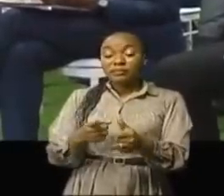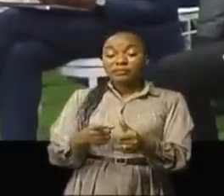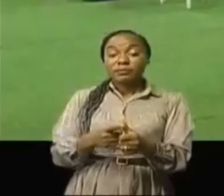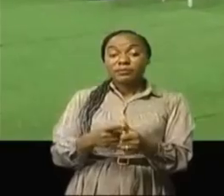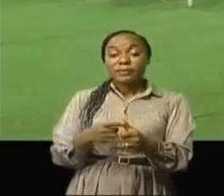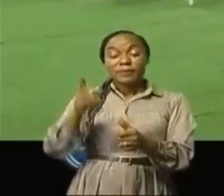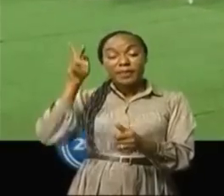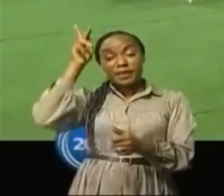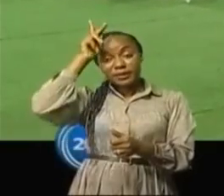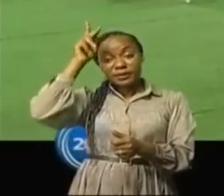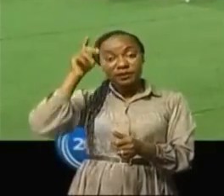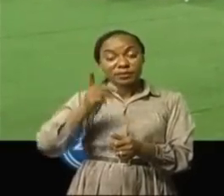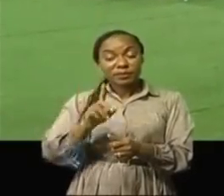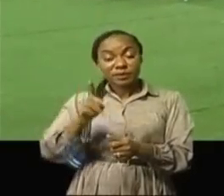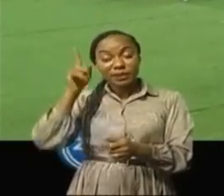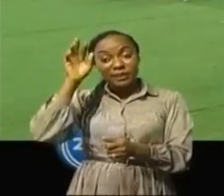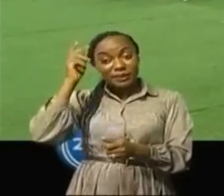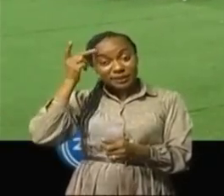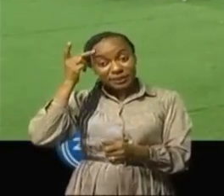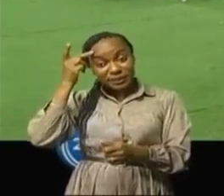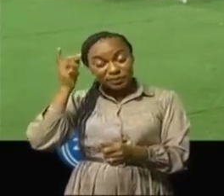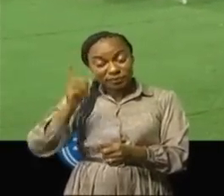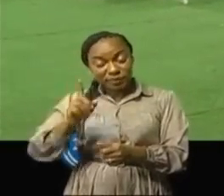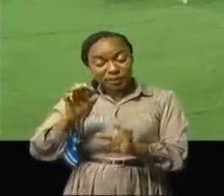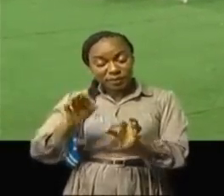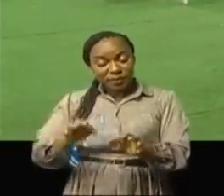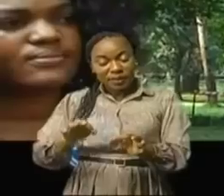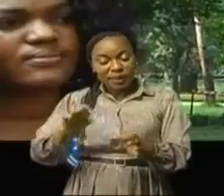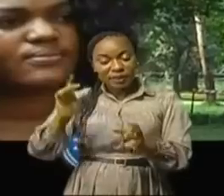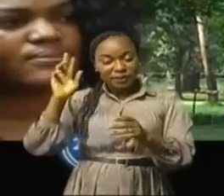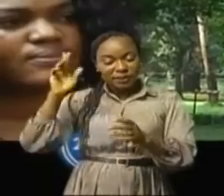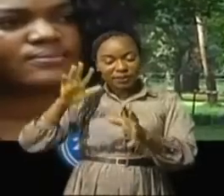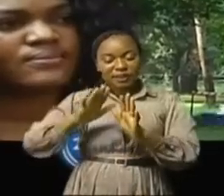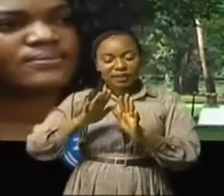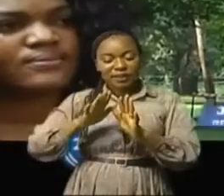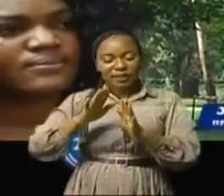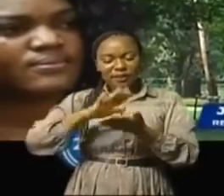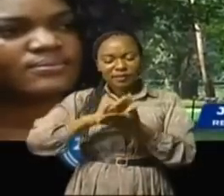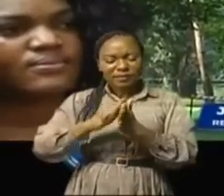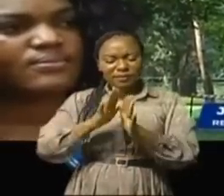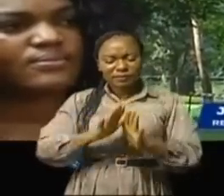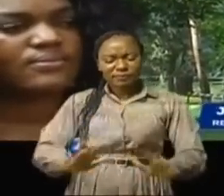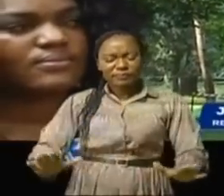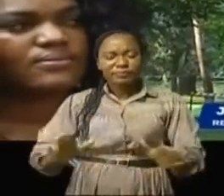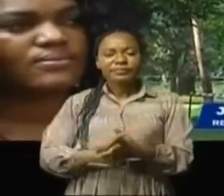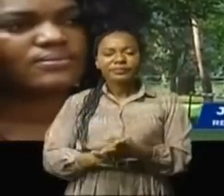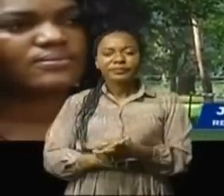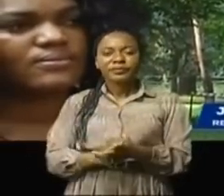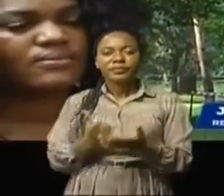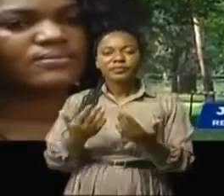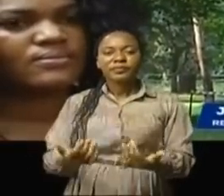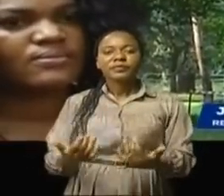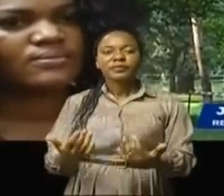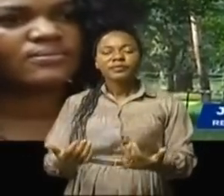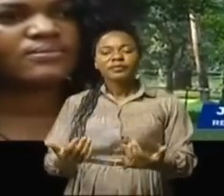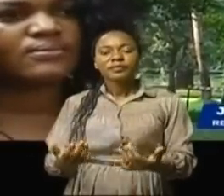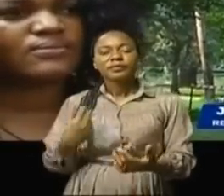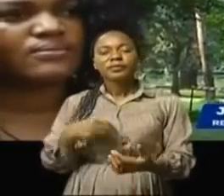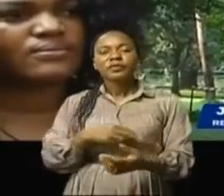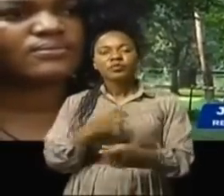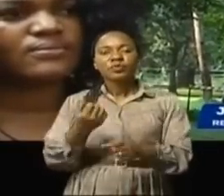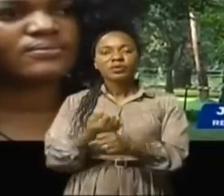quinoise, mais aussi visent à assainir la ville de Kinshasa. Et en ce moment, nous sommes en train de travailler